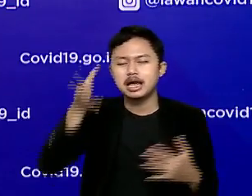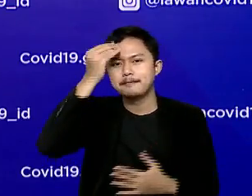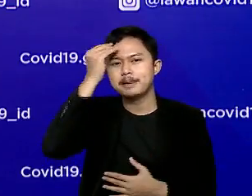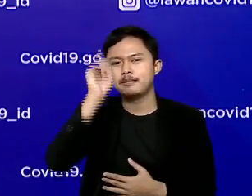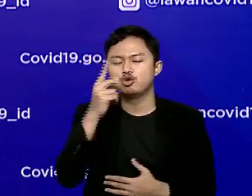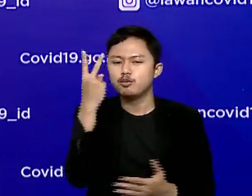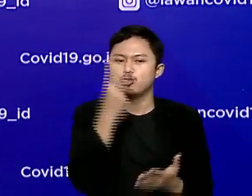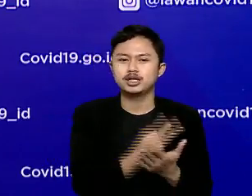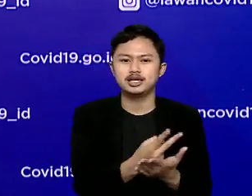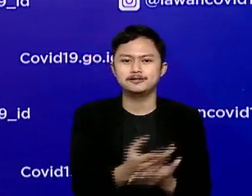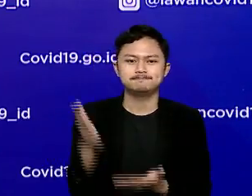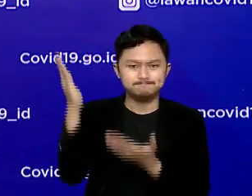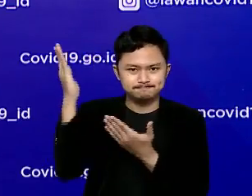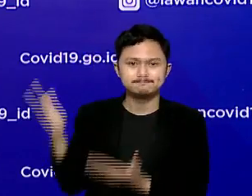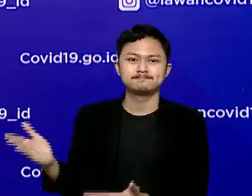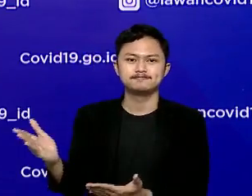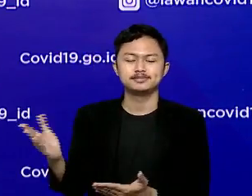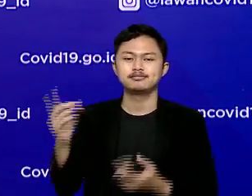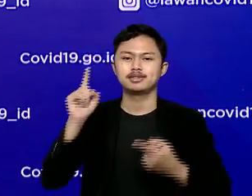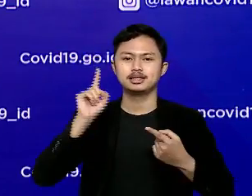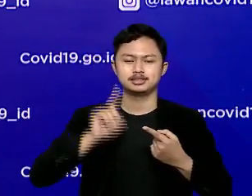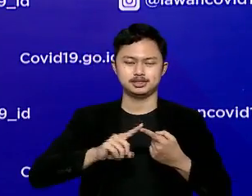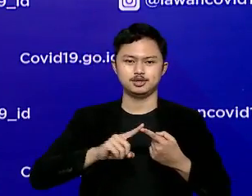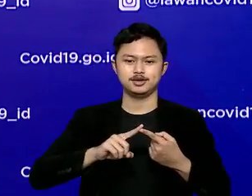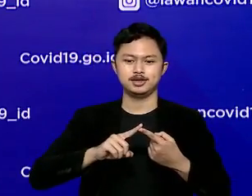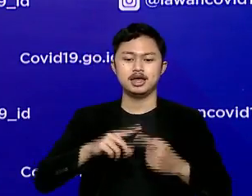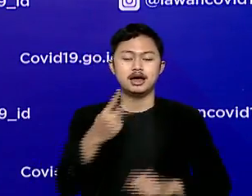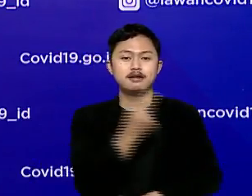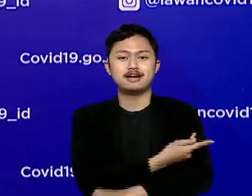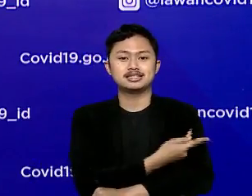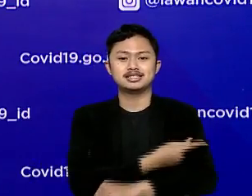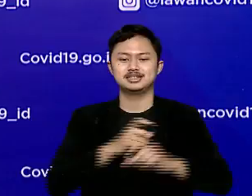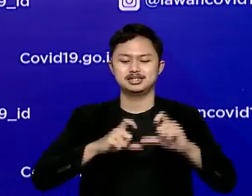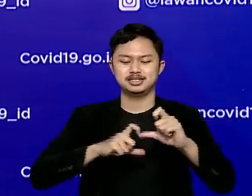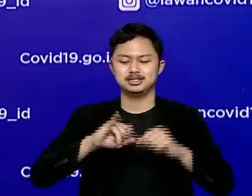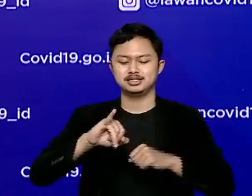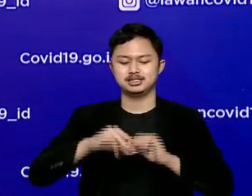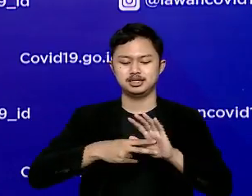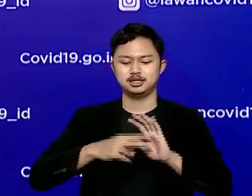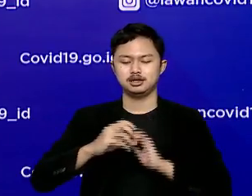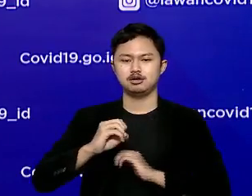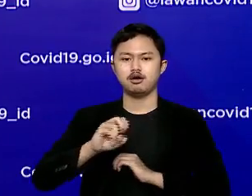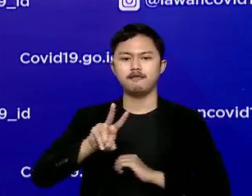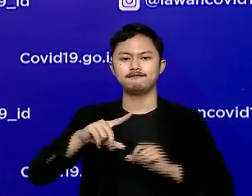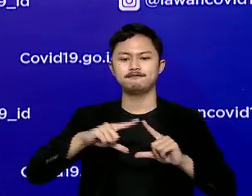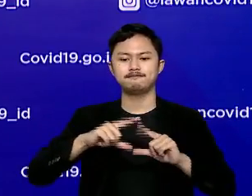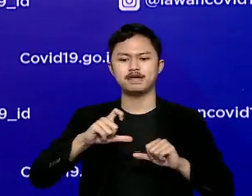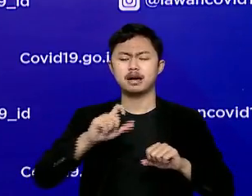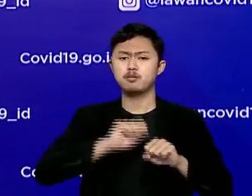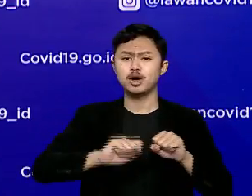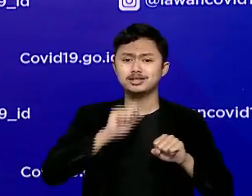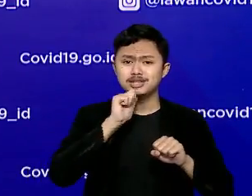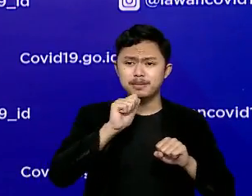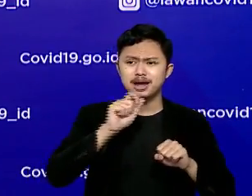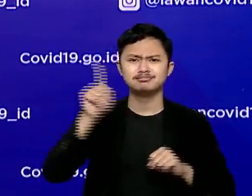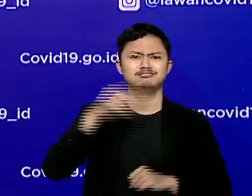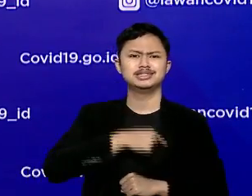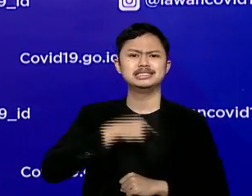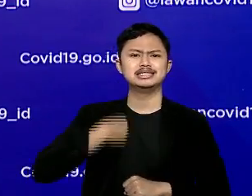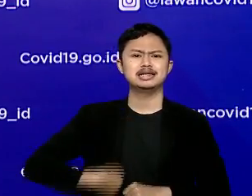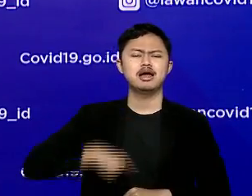fakta-fakta berikut ini. Pertama, vaksin jenis Sinovac baik yang langsung diproduksi oleh Sinovac di